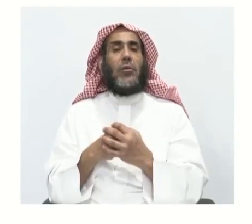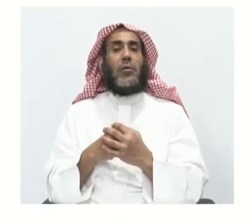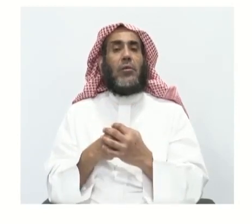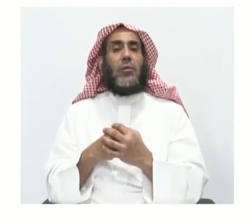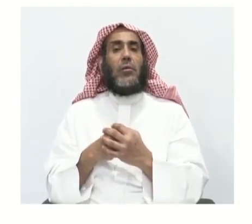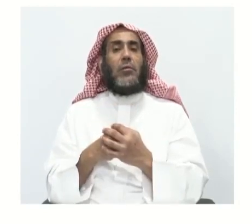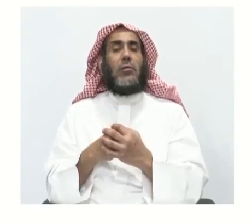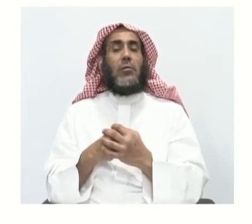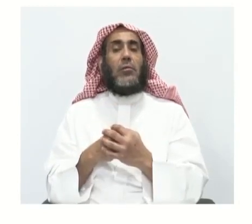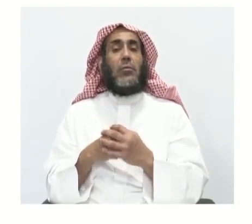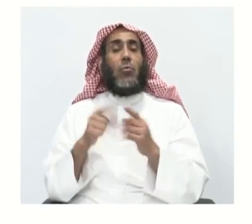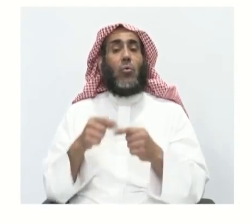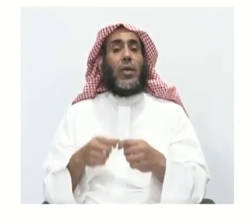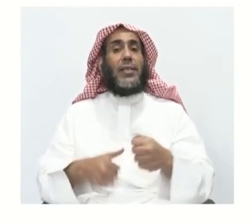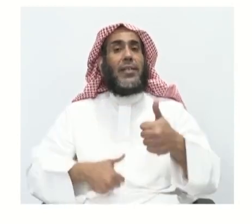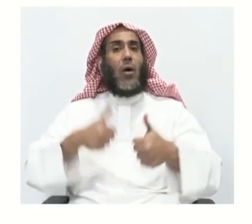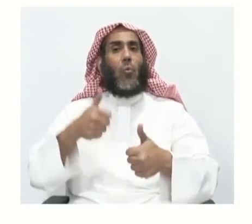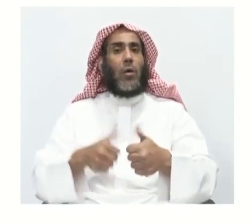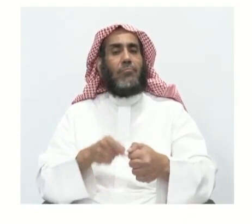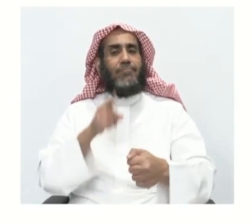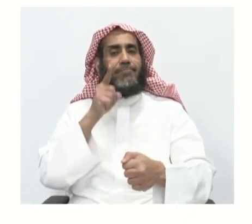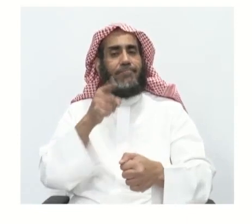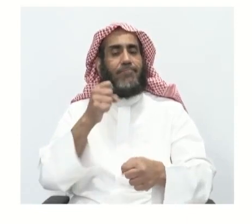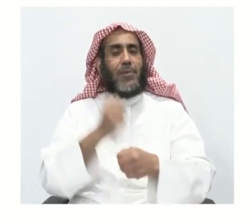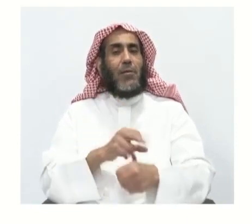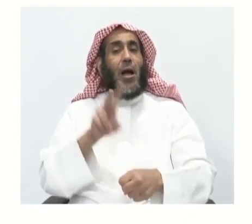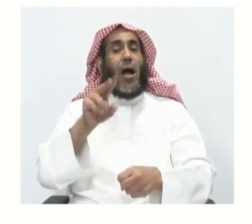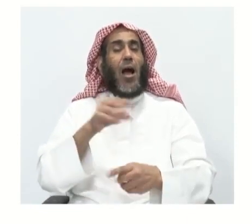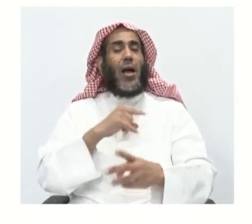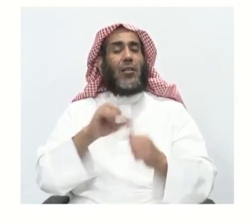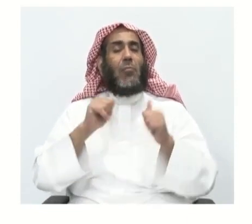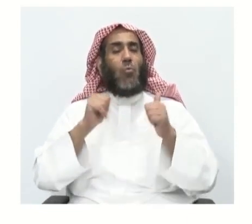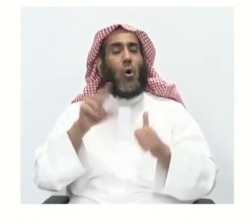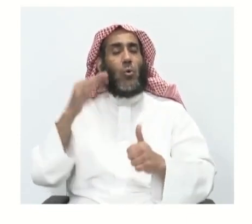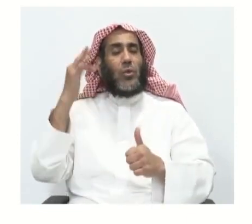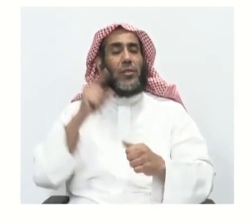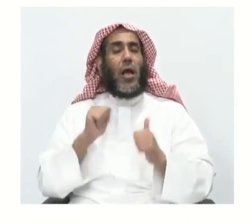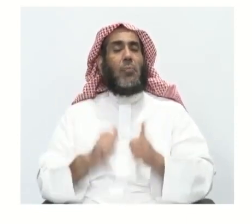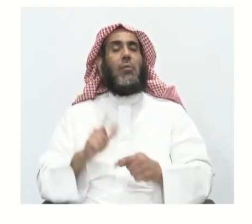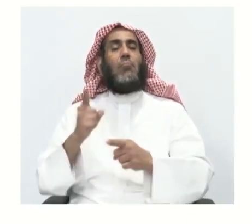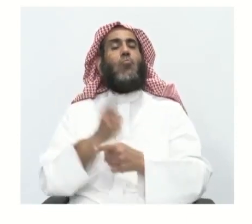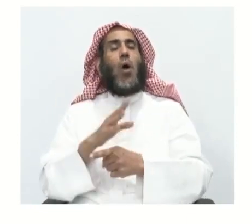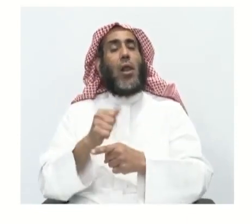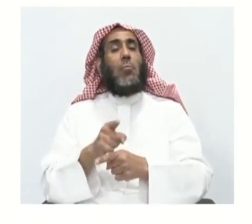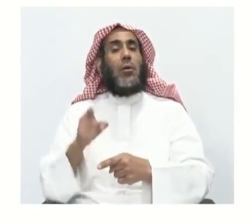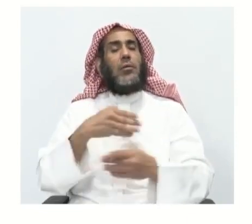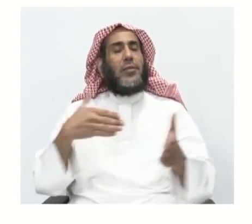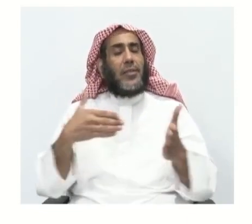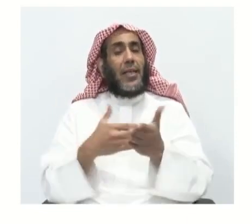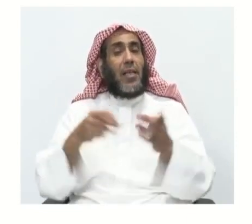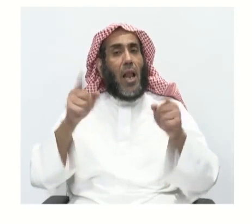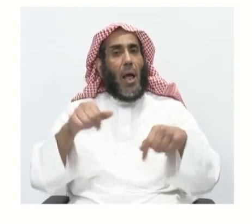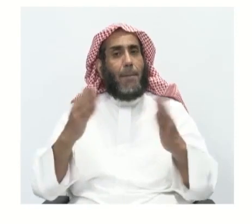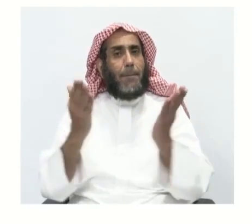جميل هنا تقويم الاداء اخي الطالب اختي الطالبه انتهيت الان من